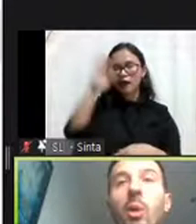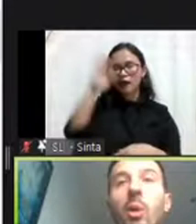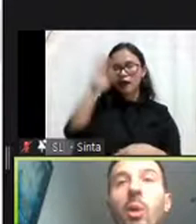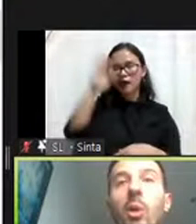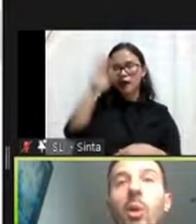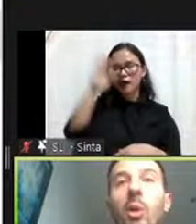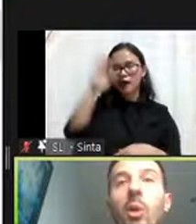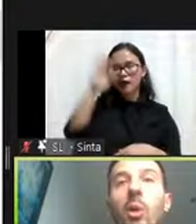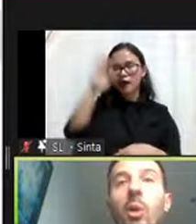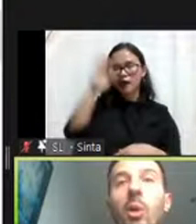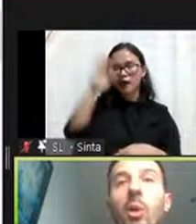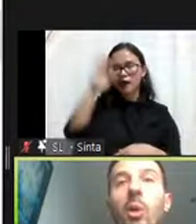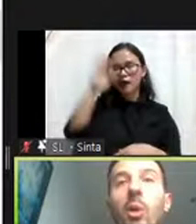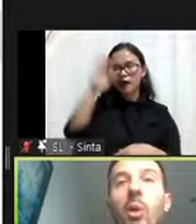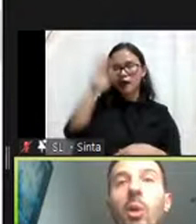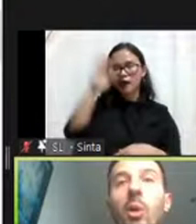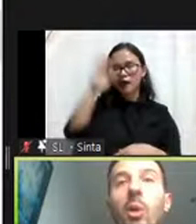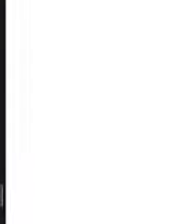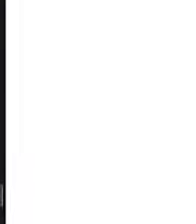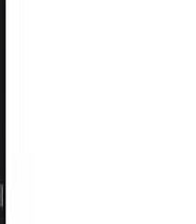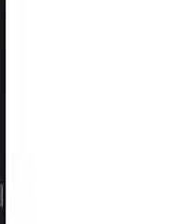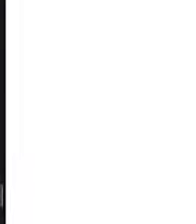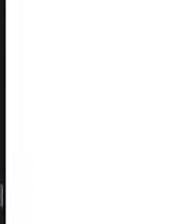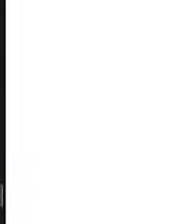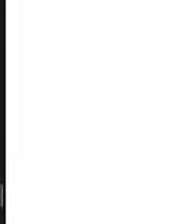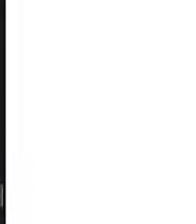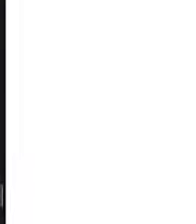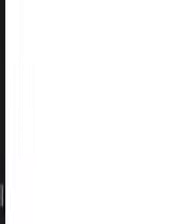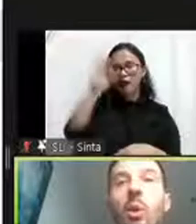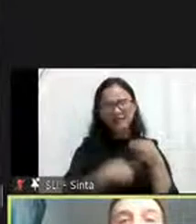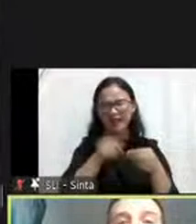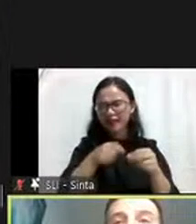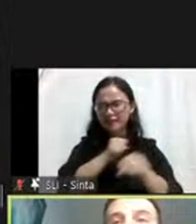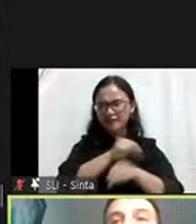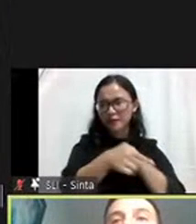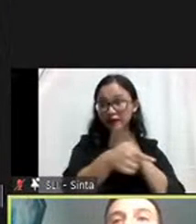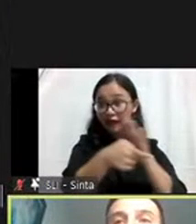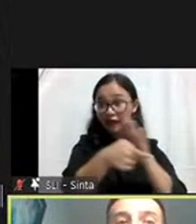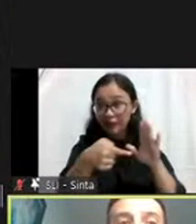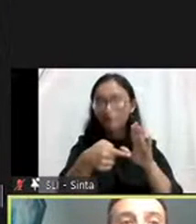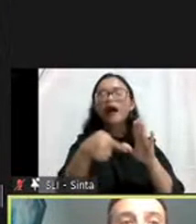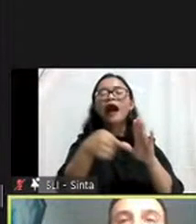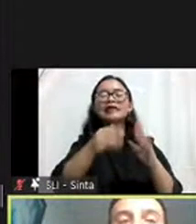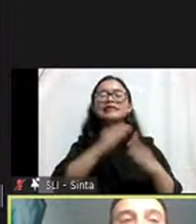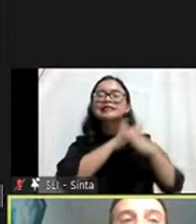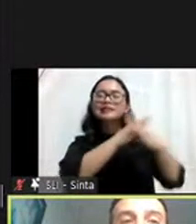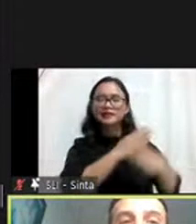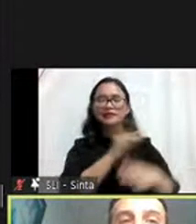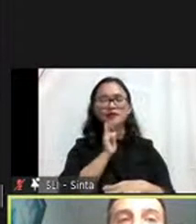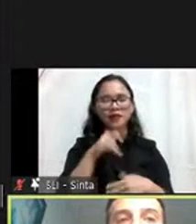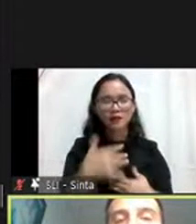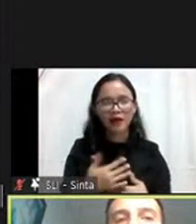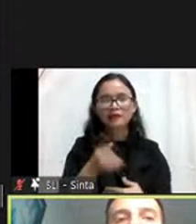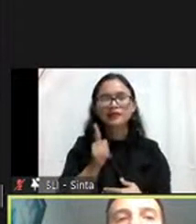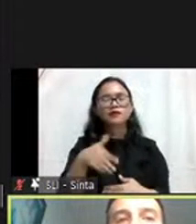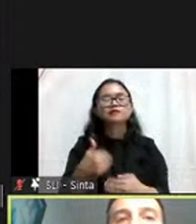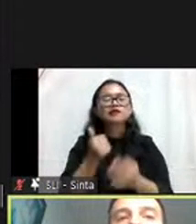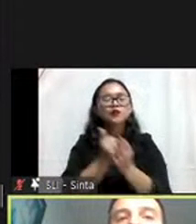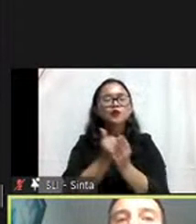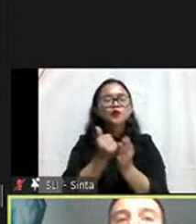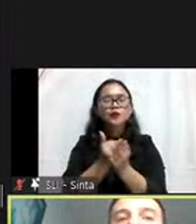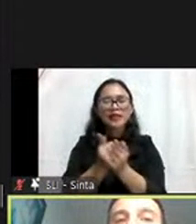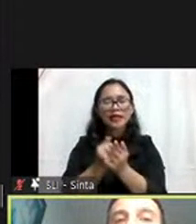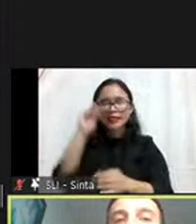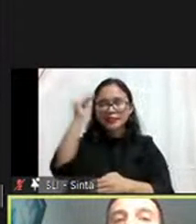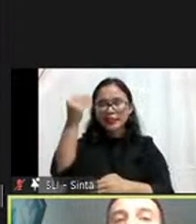dampak-dampak negatif yang dilakukan oleh bisnis kita tahu bahwa Kelompok kerja ini menyarankan bahwa Rencana Aksi Nasional itu berdasarkan